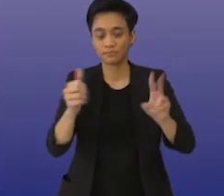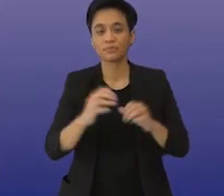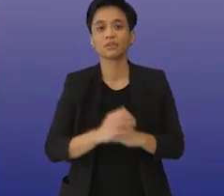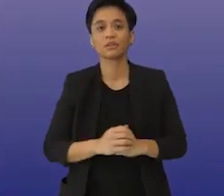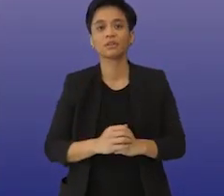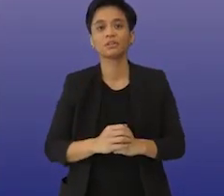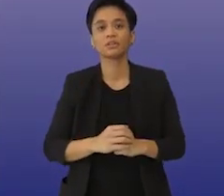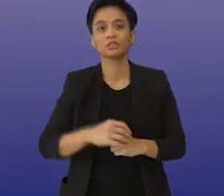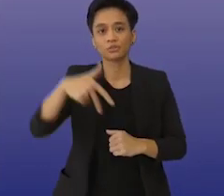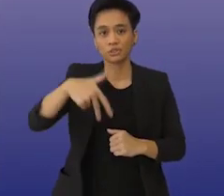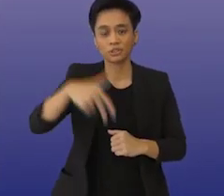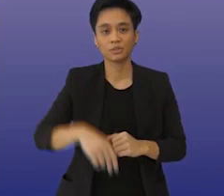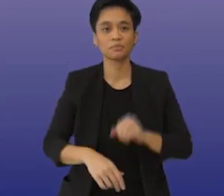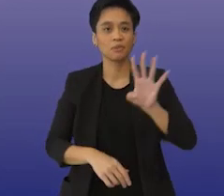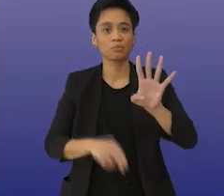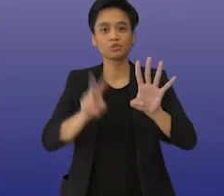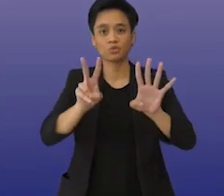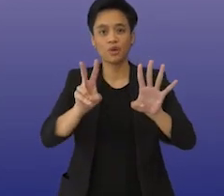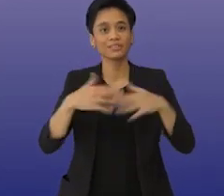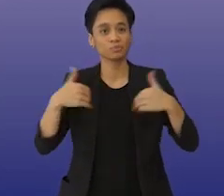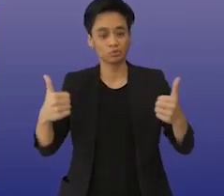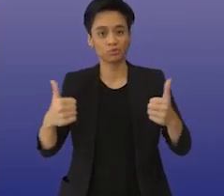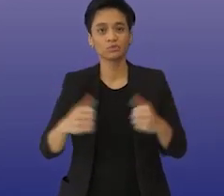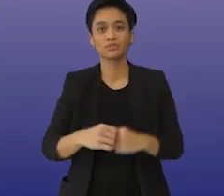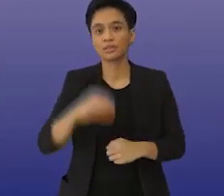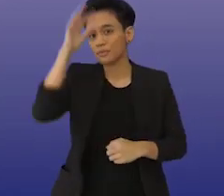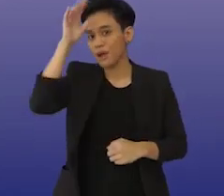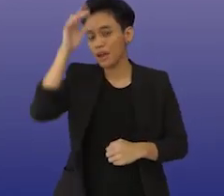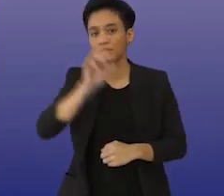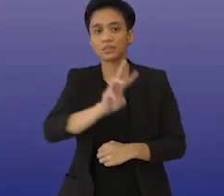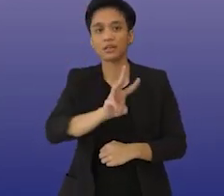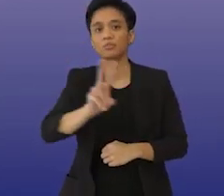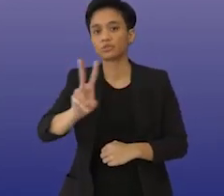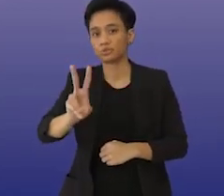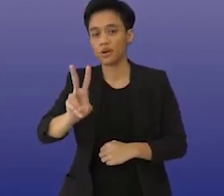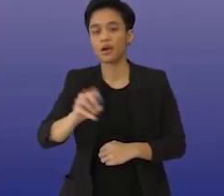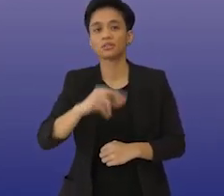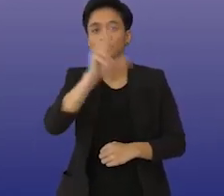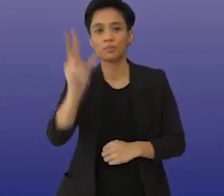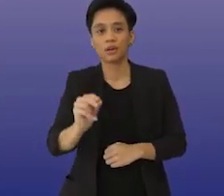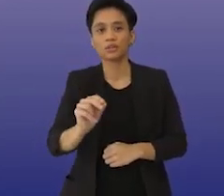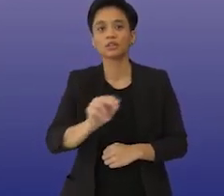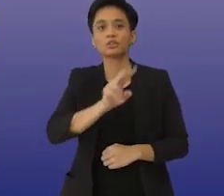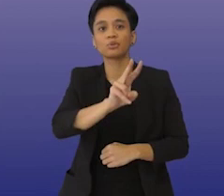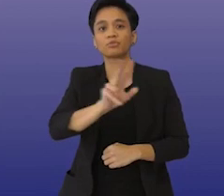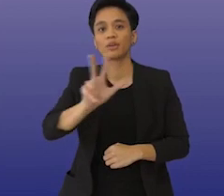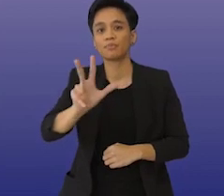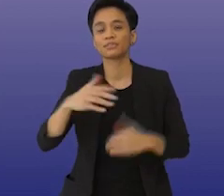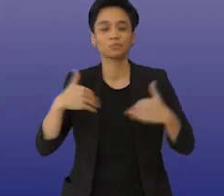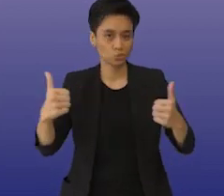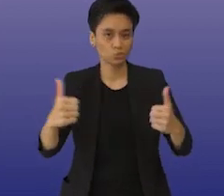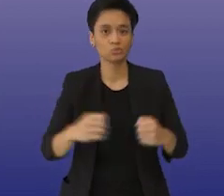Sulawesi Selatan 42 pasien Bali 32 pasien Jawa Barat 28